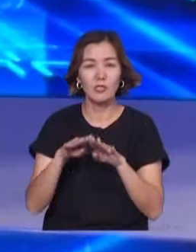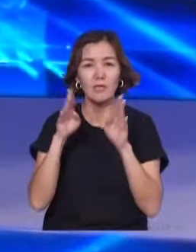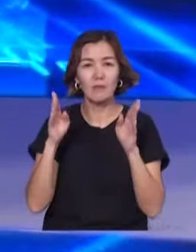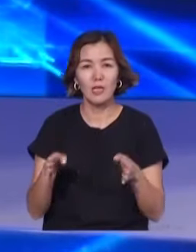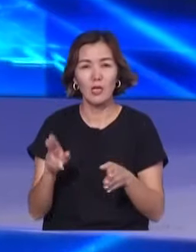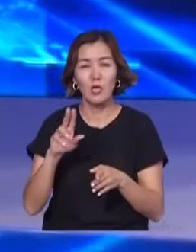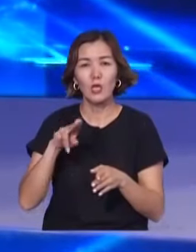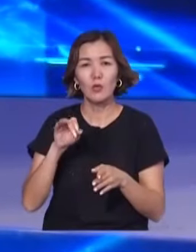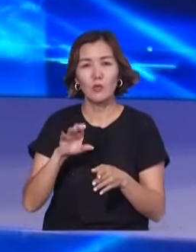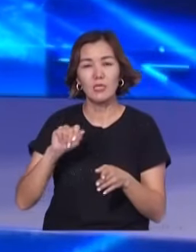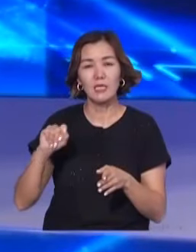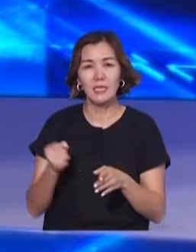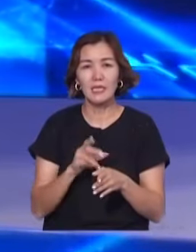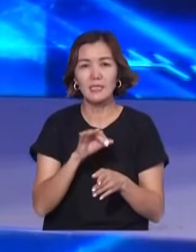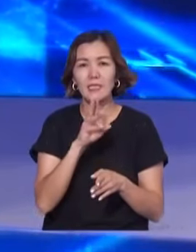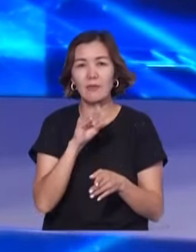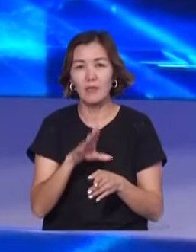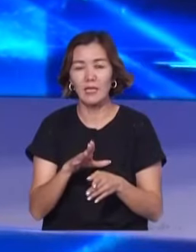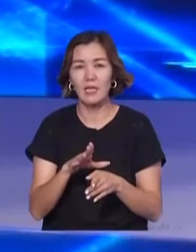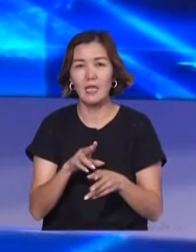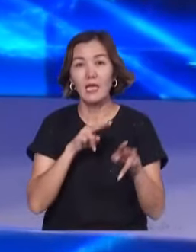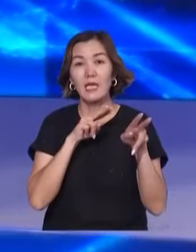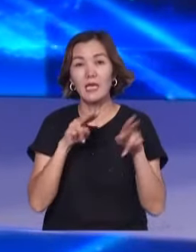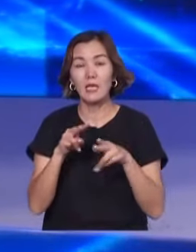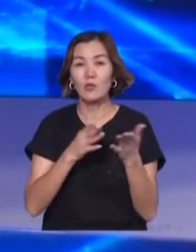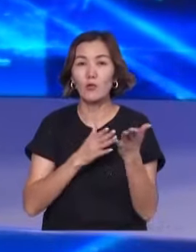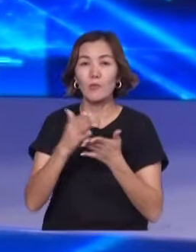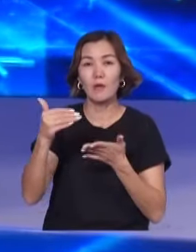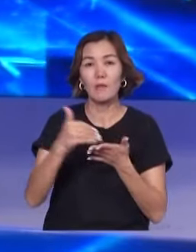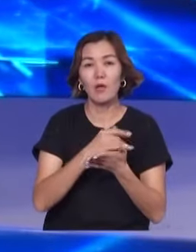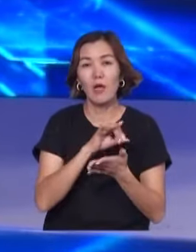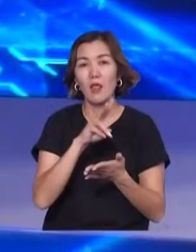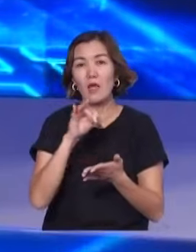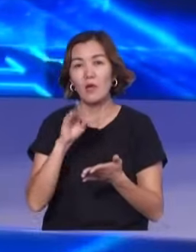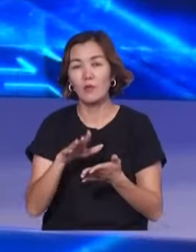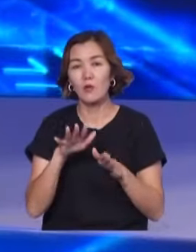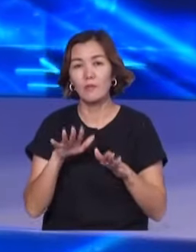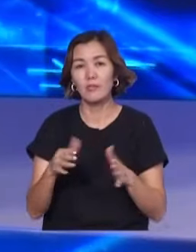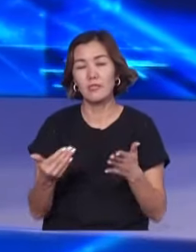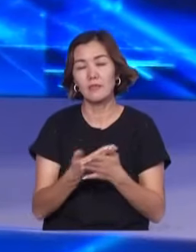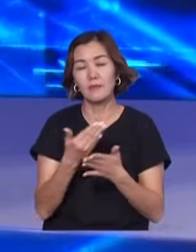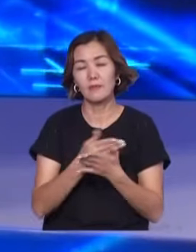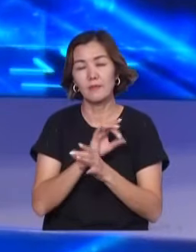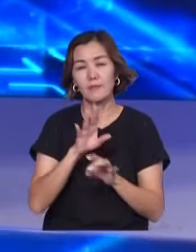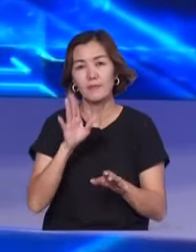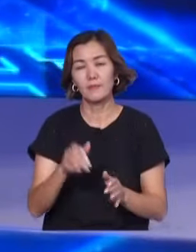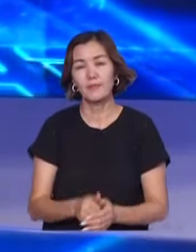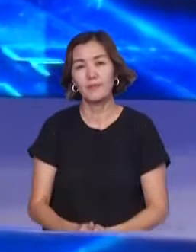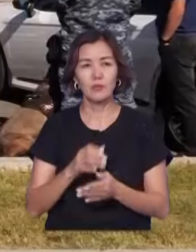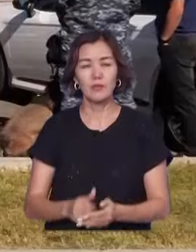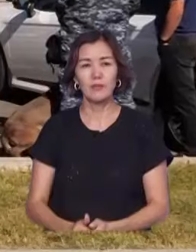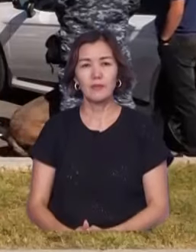грузоперевалочный терминал «Достах Транстермина» и контрольно-пропускной пункт «Алаколь». На месте события присутствовала и наша съемочная